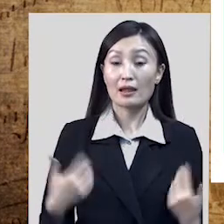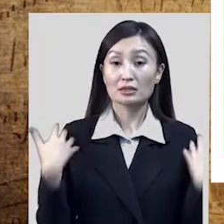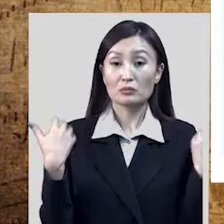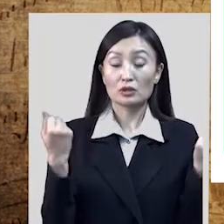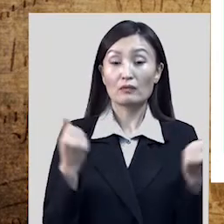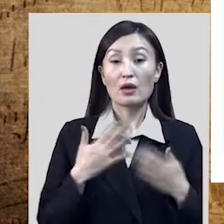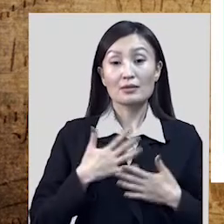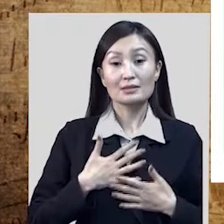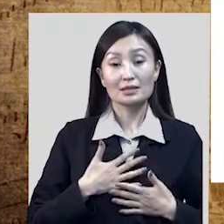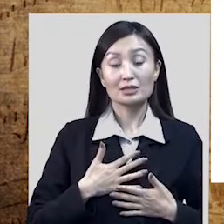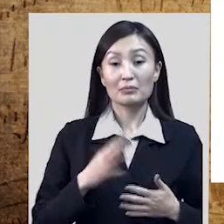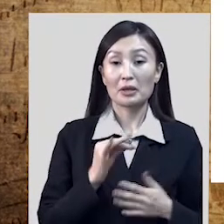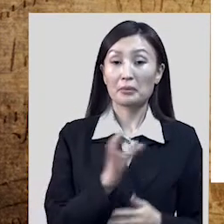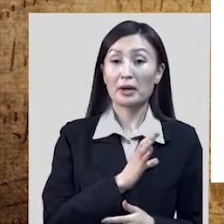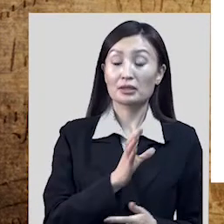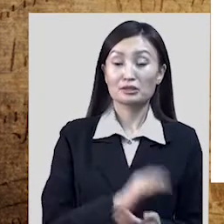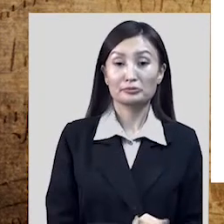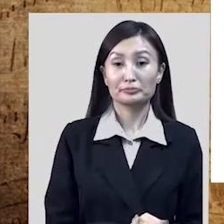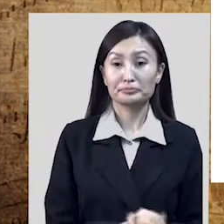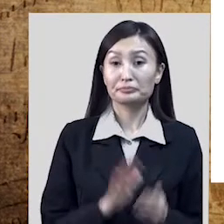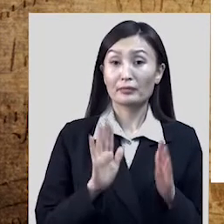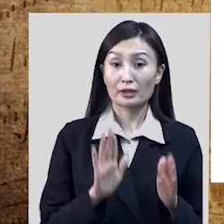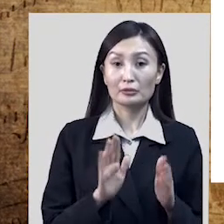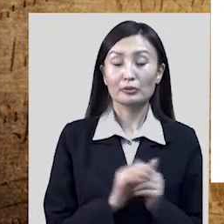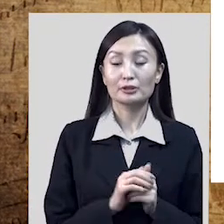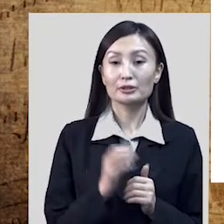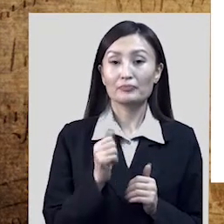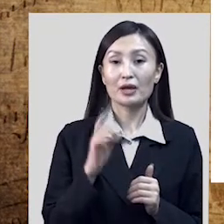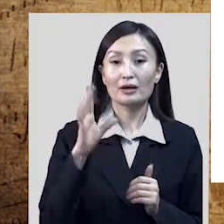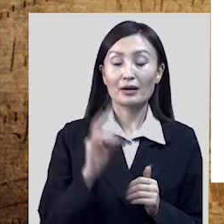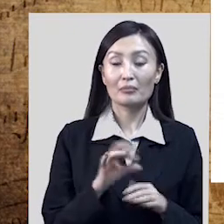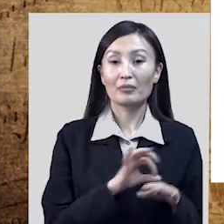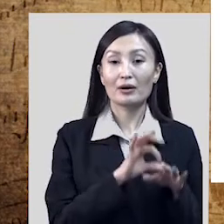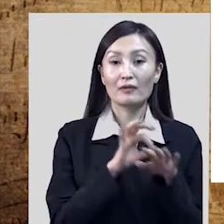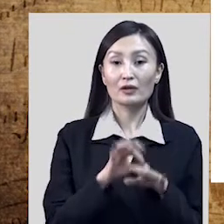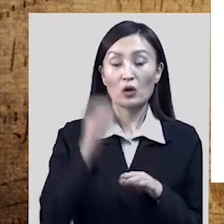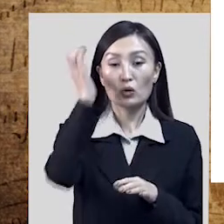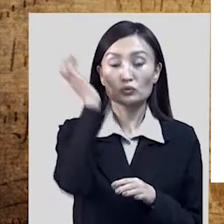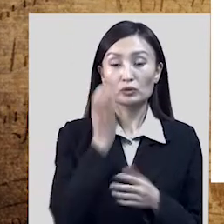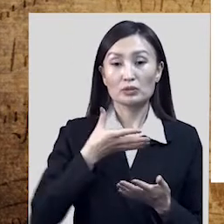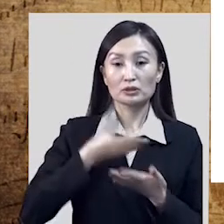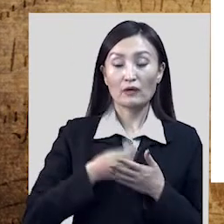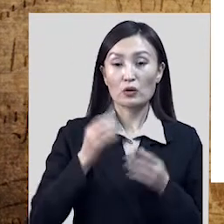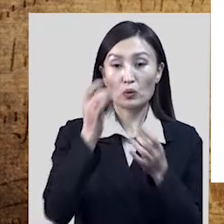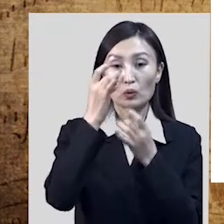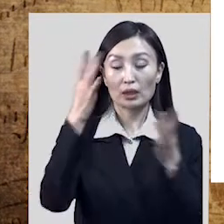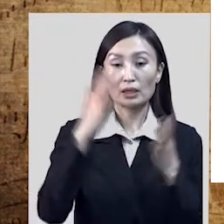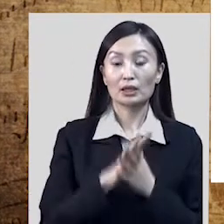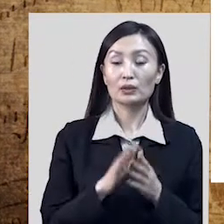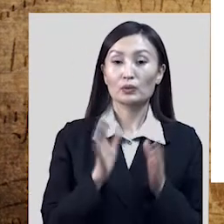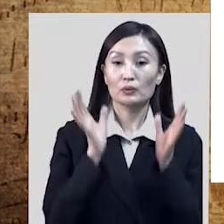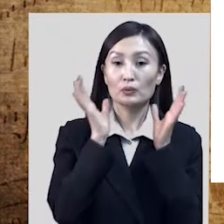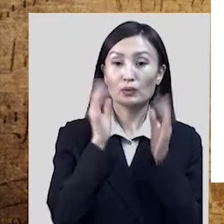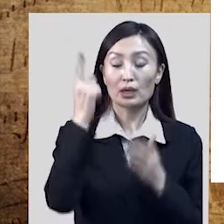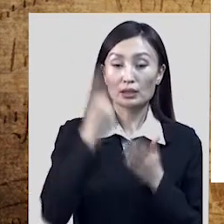наслаждением и богатство таким образом араба ввели тюрков свою религию культурную цивилизацию